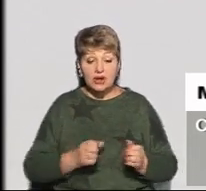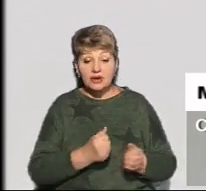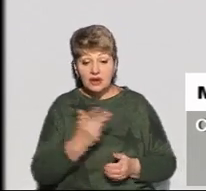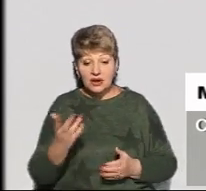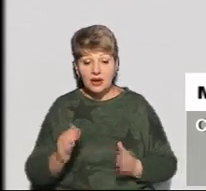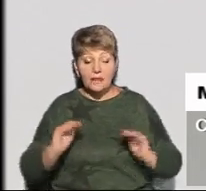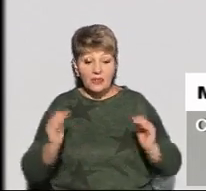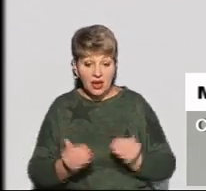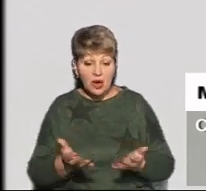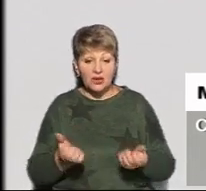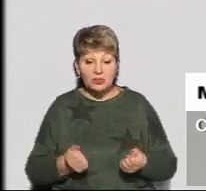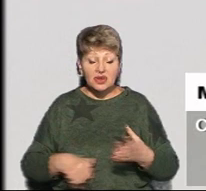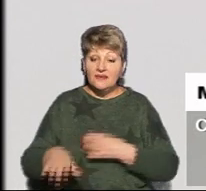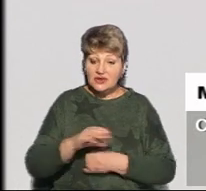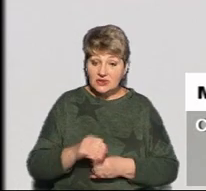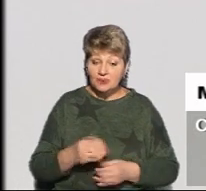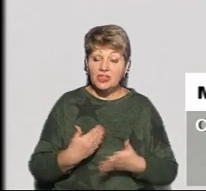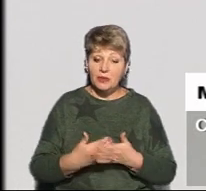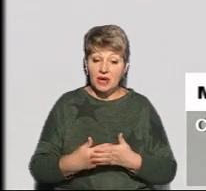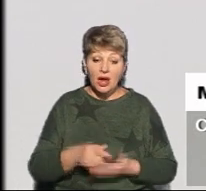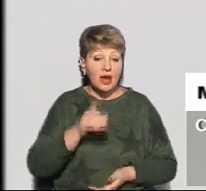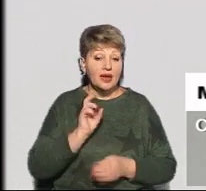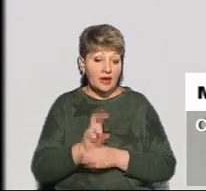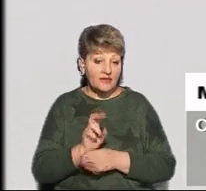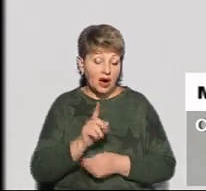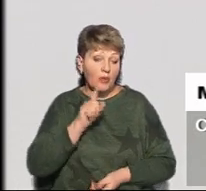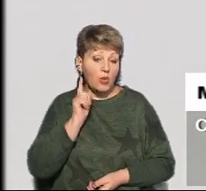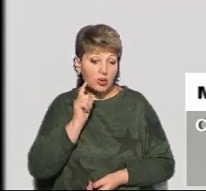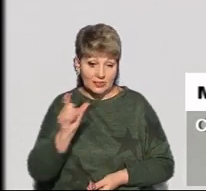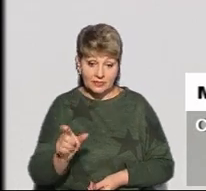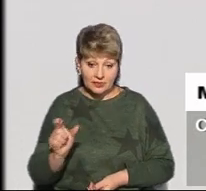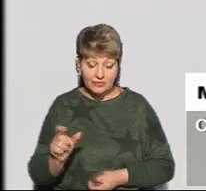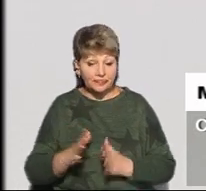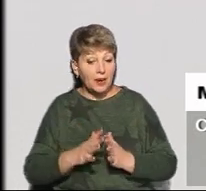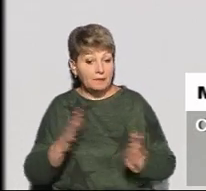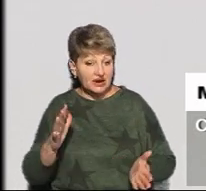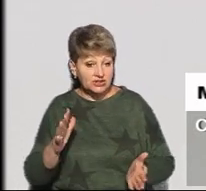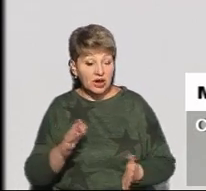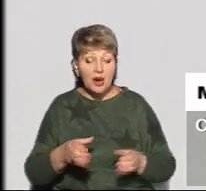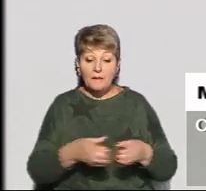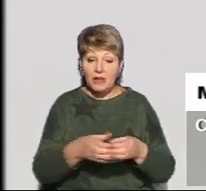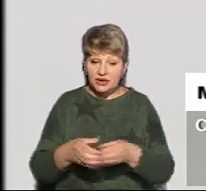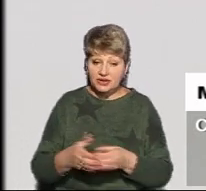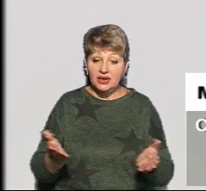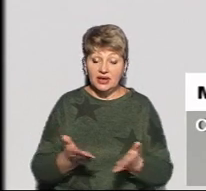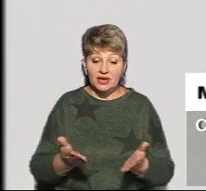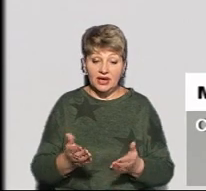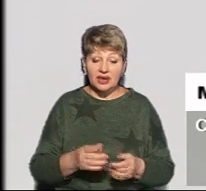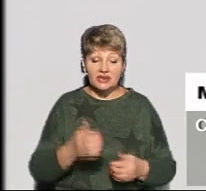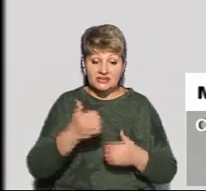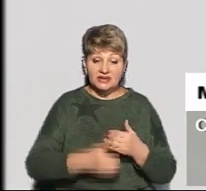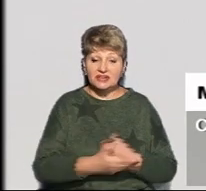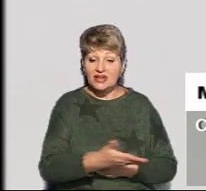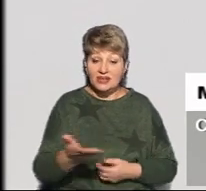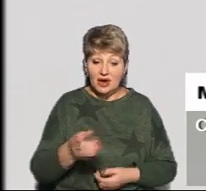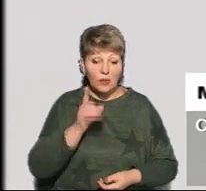Але там, де, наприклад, явка молоді, більша, то ті партії, які користуються популярністю навіть, або